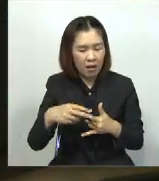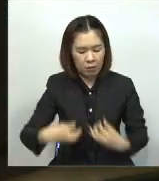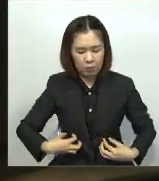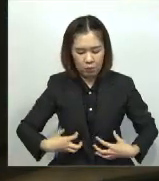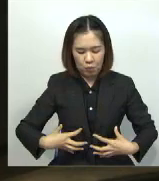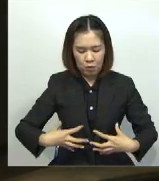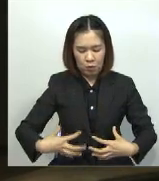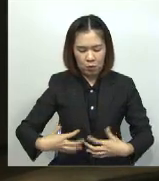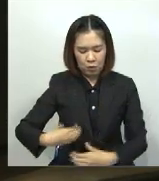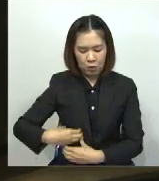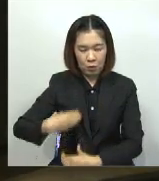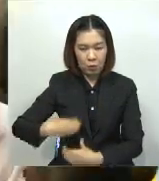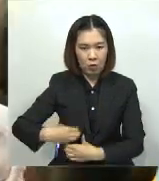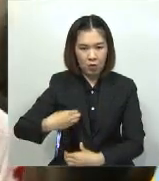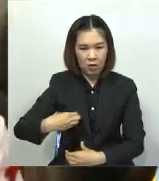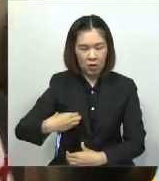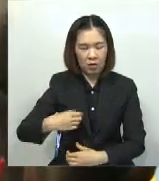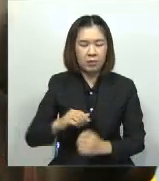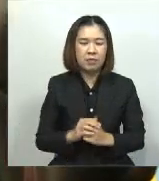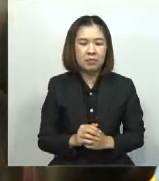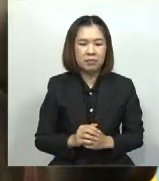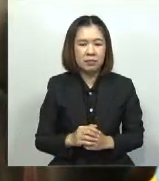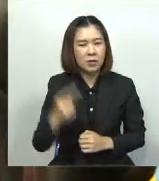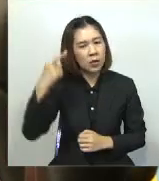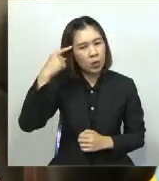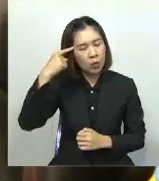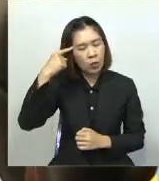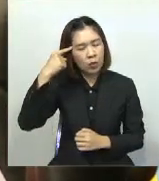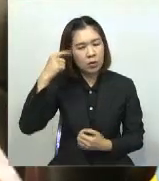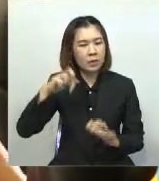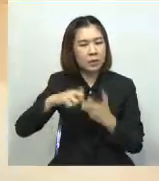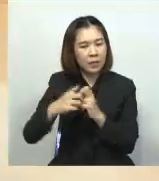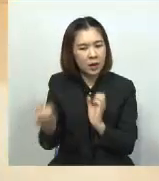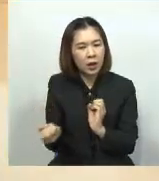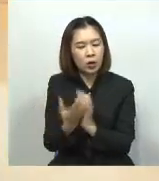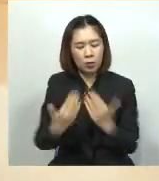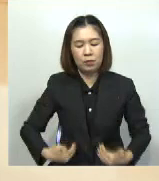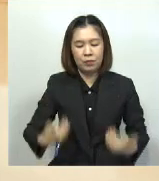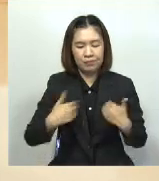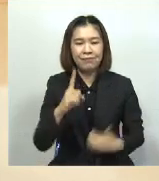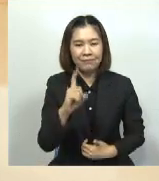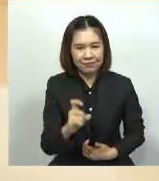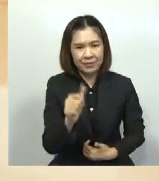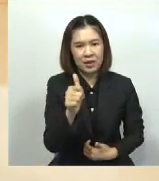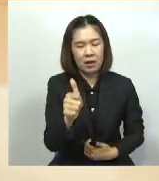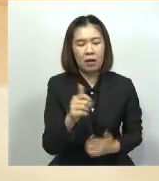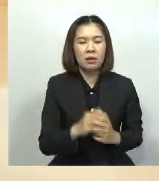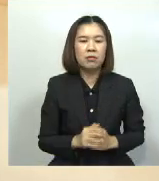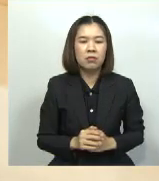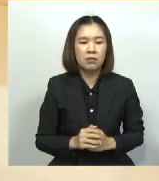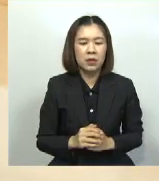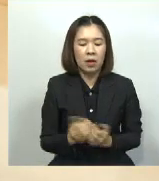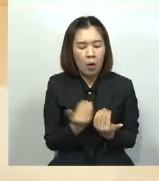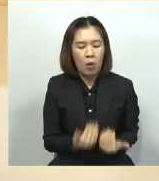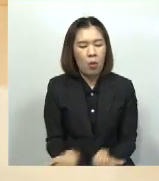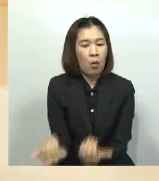อีกทั้งยังทำให้เกิดเยื่อหุ้มสมองอักเสบอาจทำให้ส่งผลถึงชีวิตได้กลุ่มเสี่ยงก็คือท